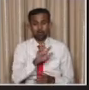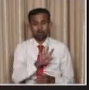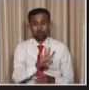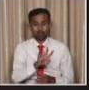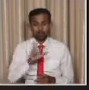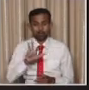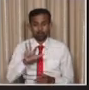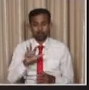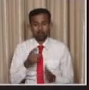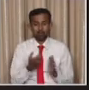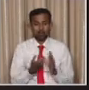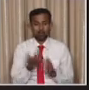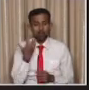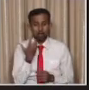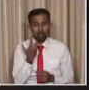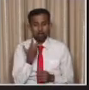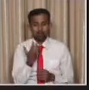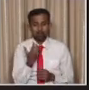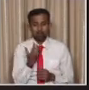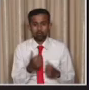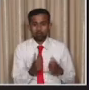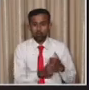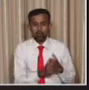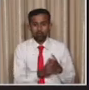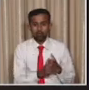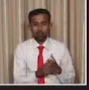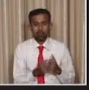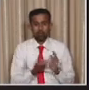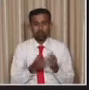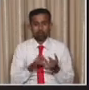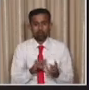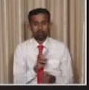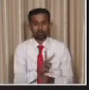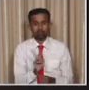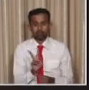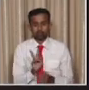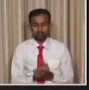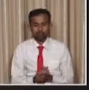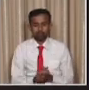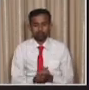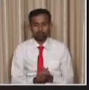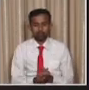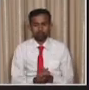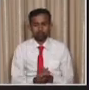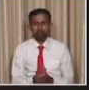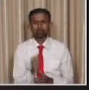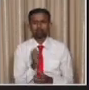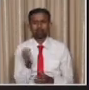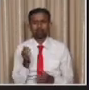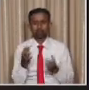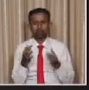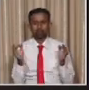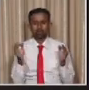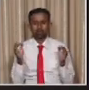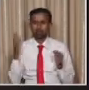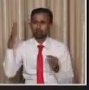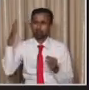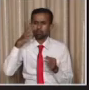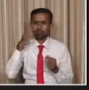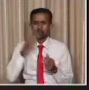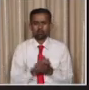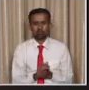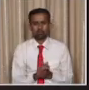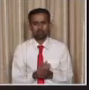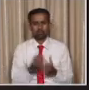අර ගල්ලංගුරු වලින් ජෙනරේට් කරලා දෙන එකත් රුපියල් 22යි. ඉතින් මොන කැලමලකටද දැන් මේ නොමිලේ පායන හිරු